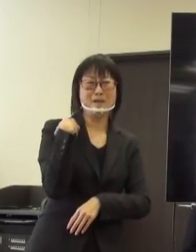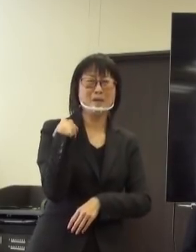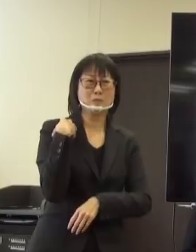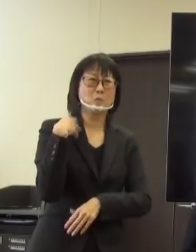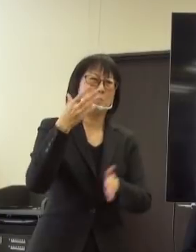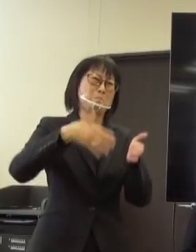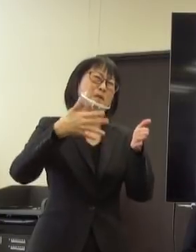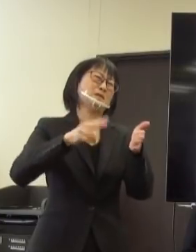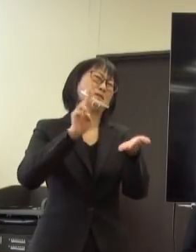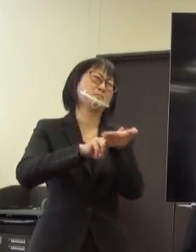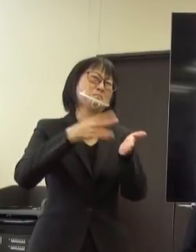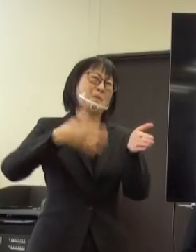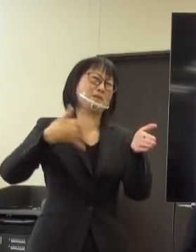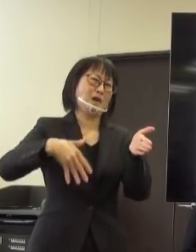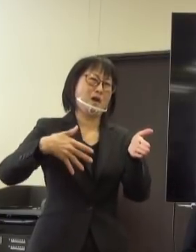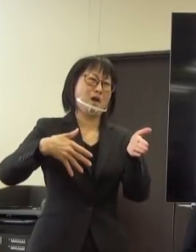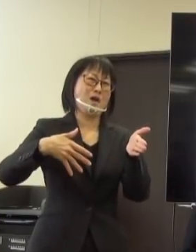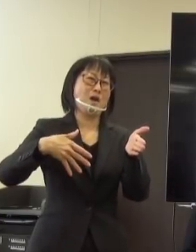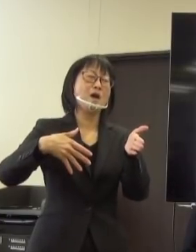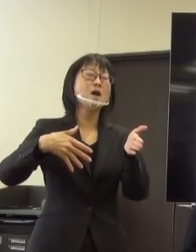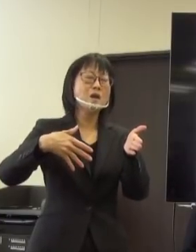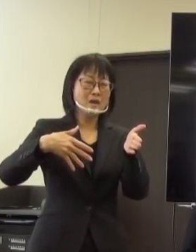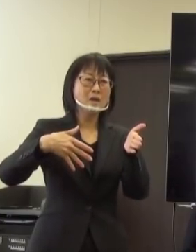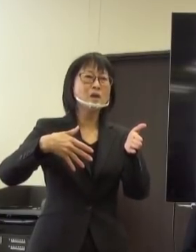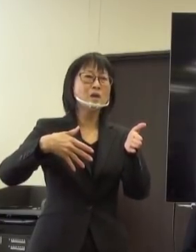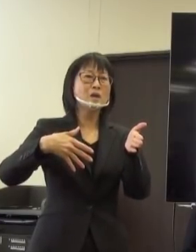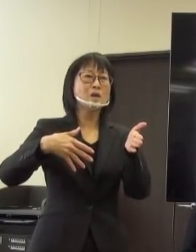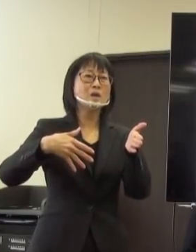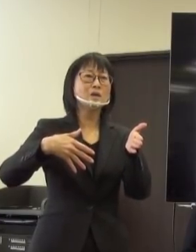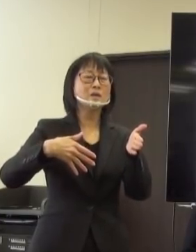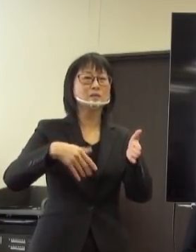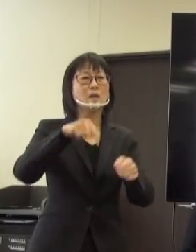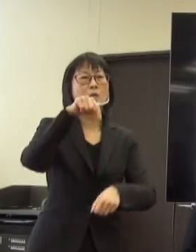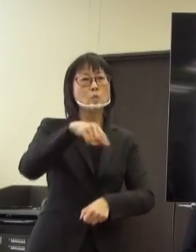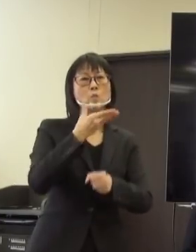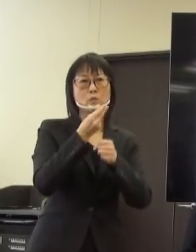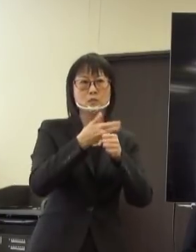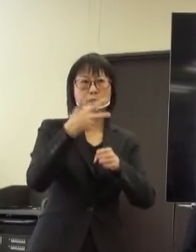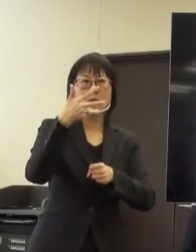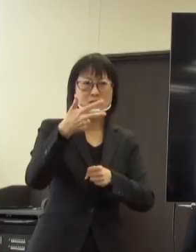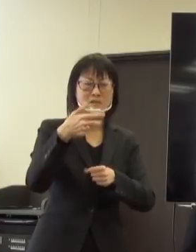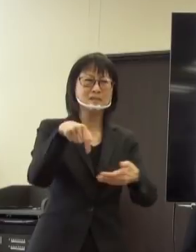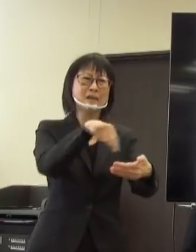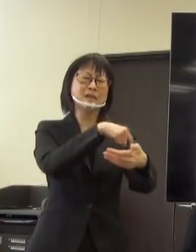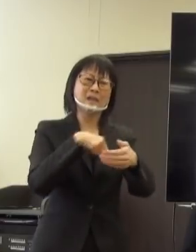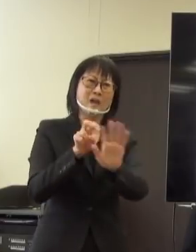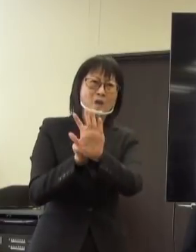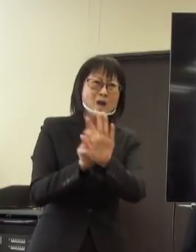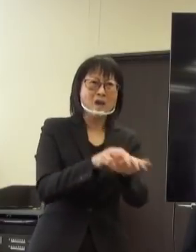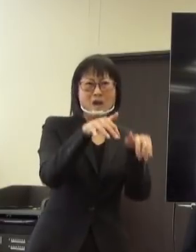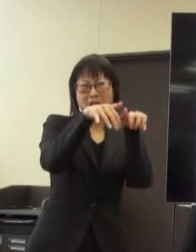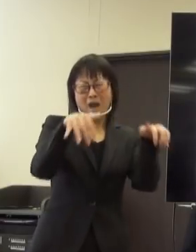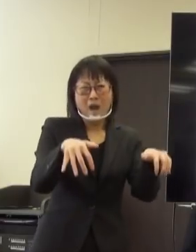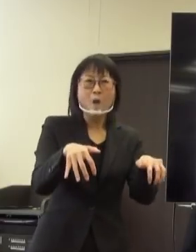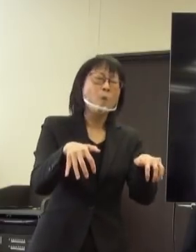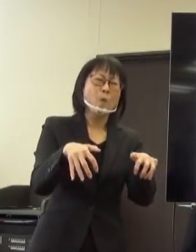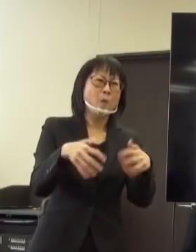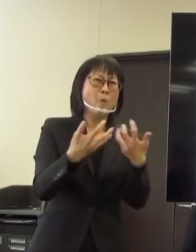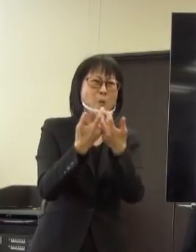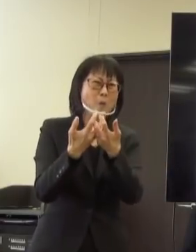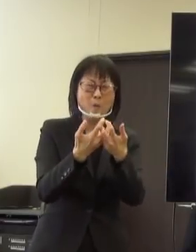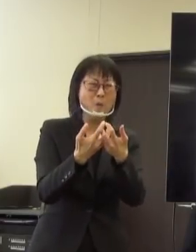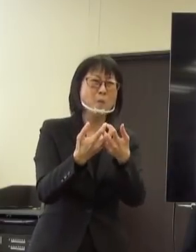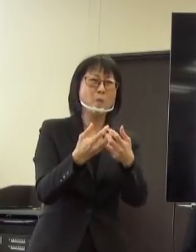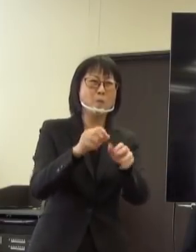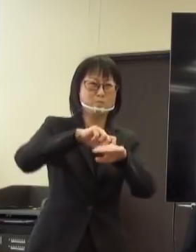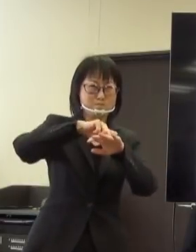の二次輪板は逼迫しております。でまた、一方ですね、患者さんどのくらい多いのかという